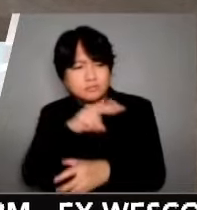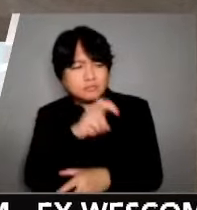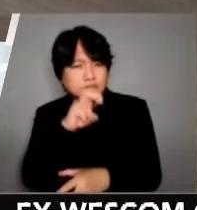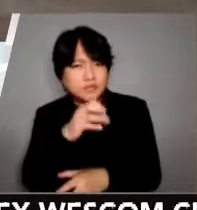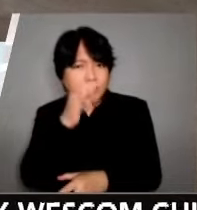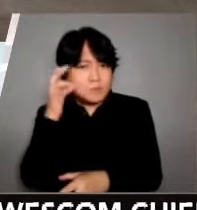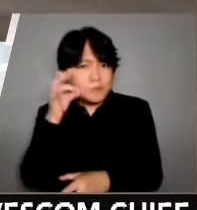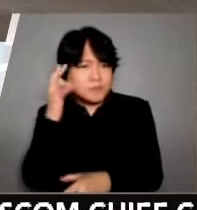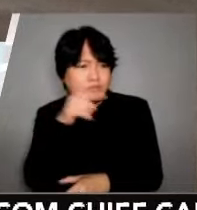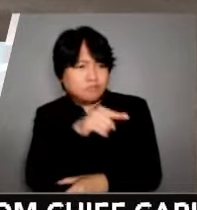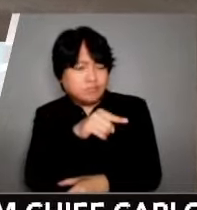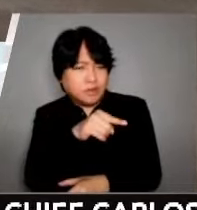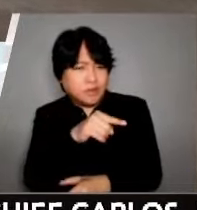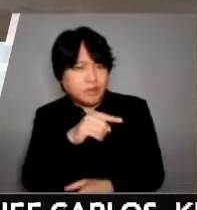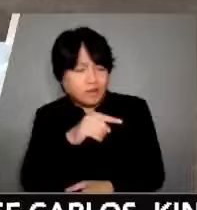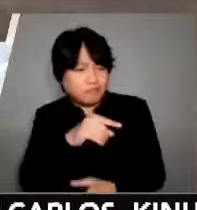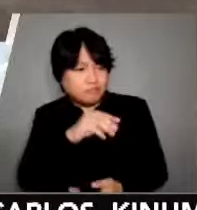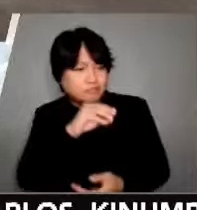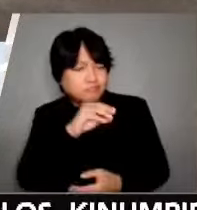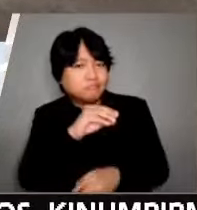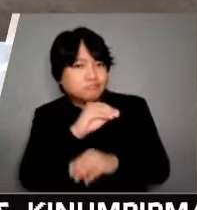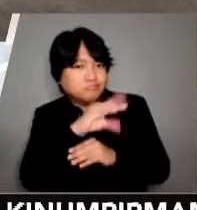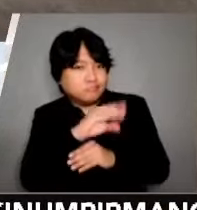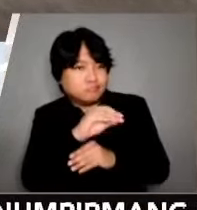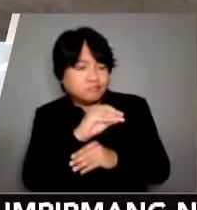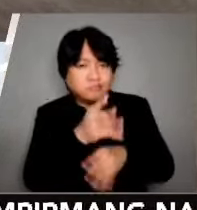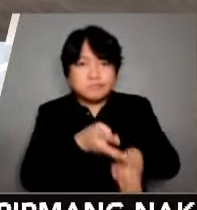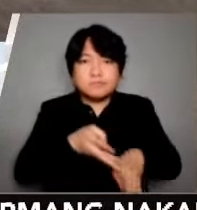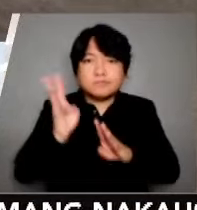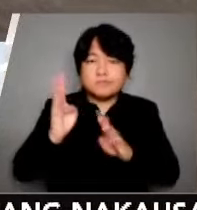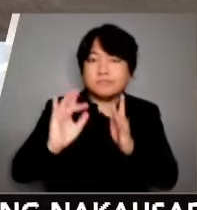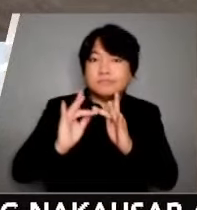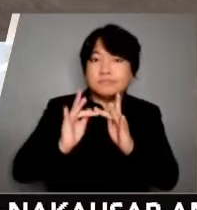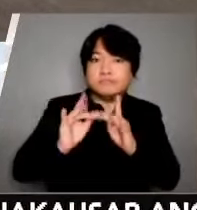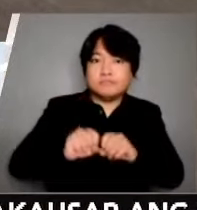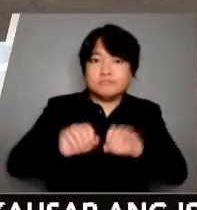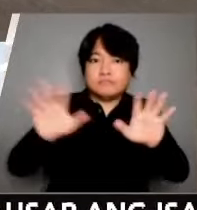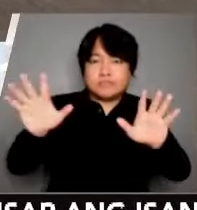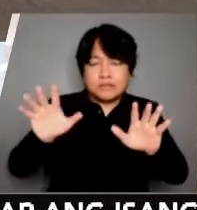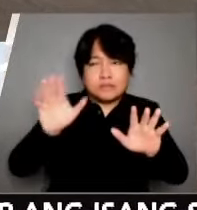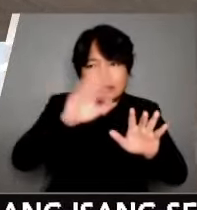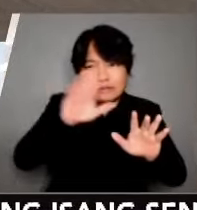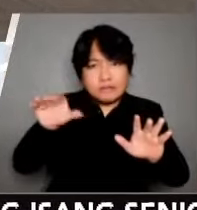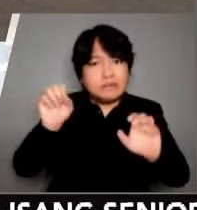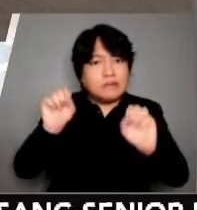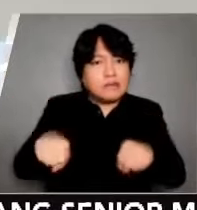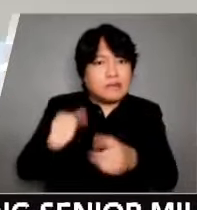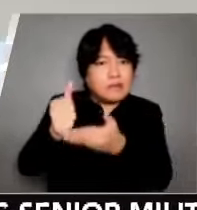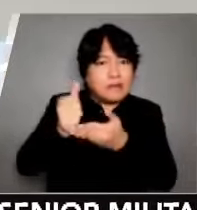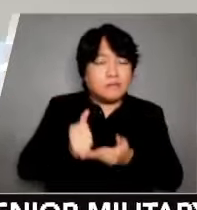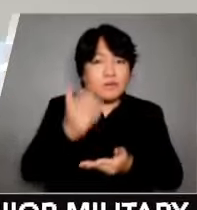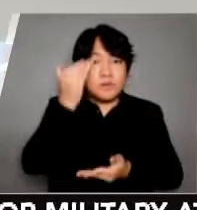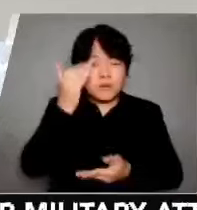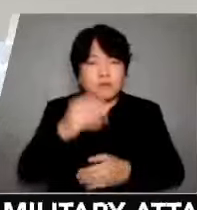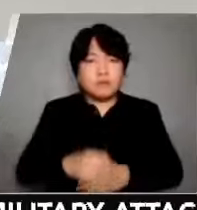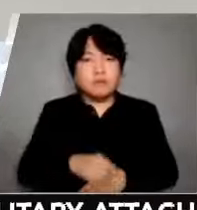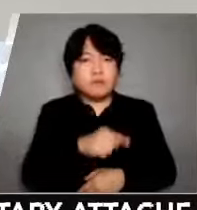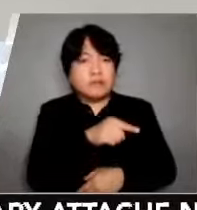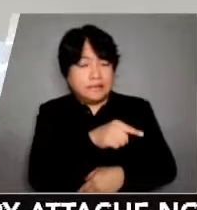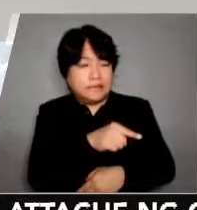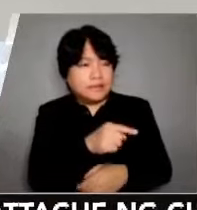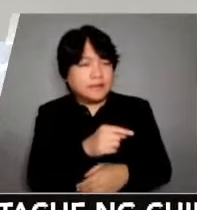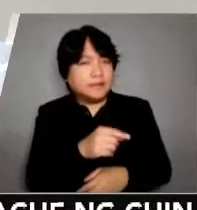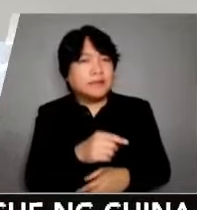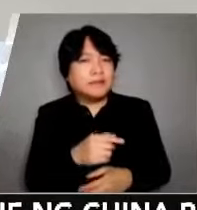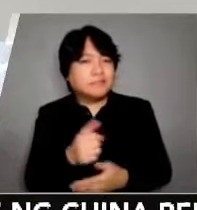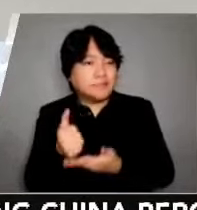ang mga litrato sa social media para ihingi ng tulong ang pusa. Nang may nagtangka raw na mag-rescue sa pusa, tumakbo ito